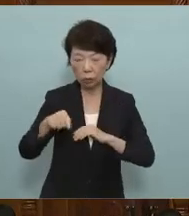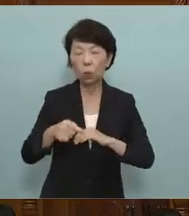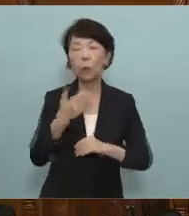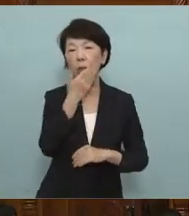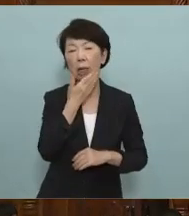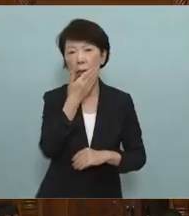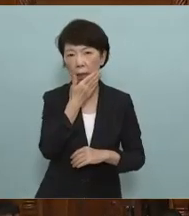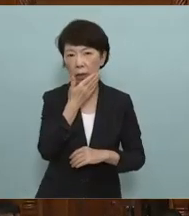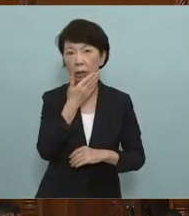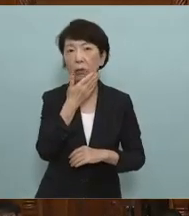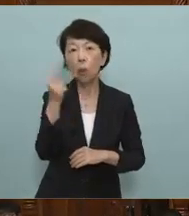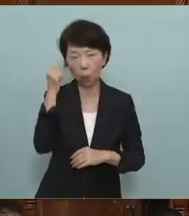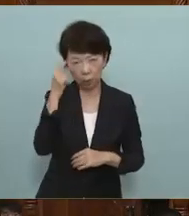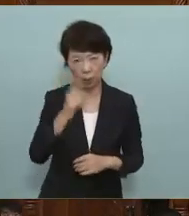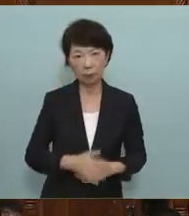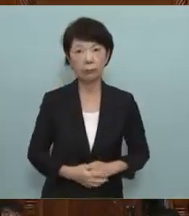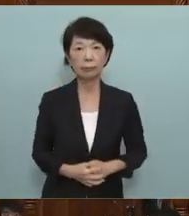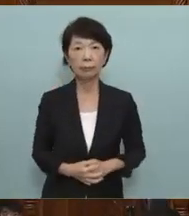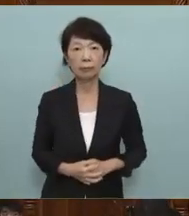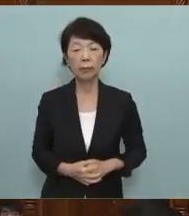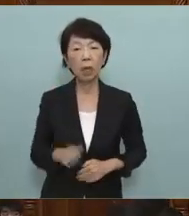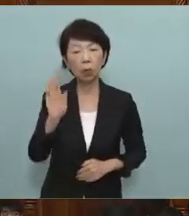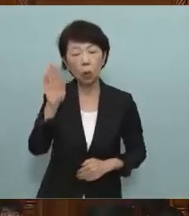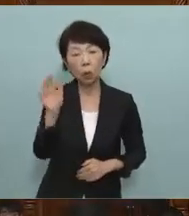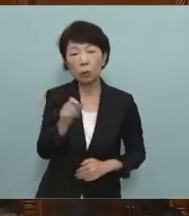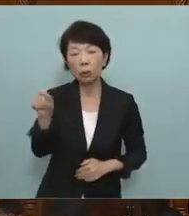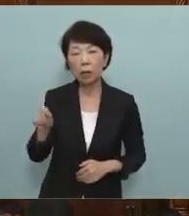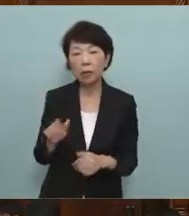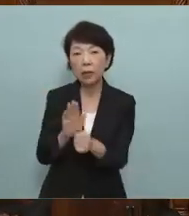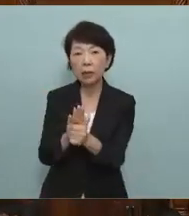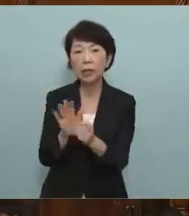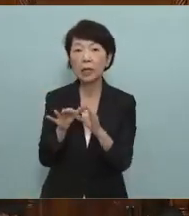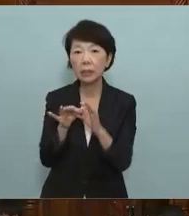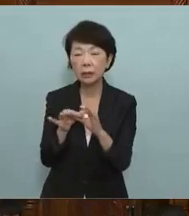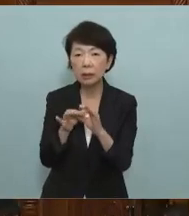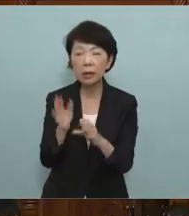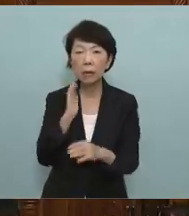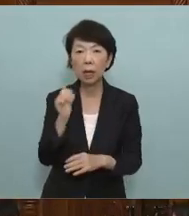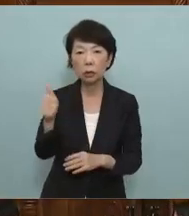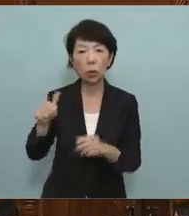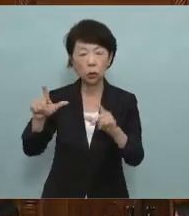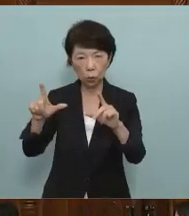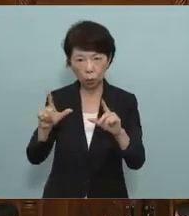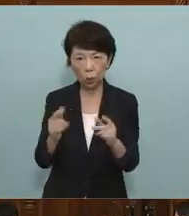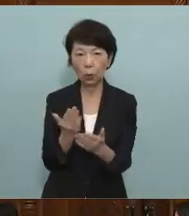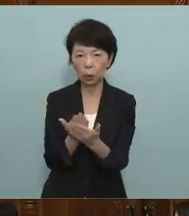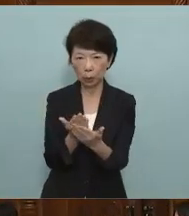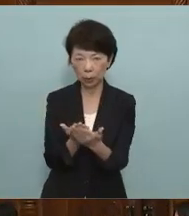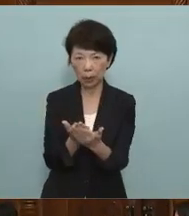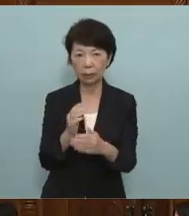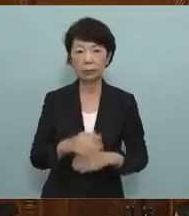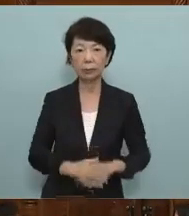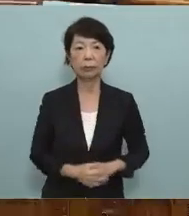切ではないでしょうか。今後のウクライナ支援について、総理の答弁を求めます。